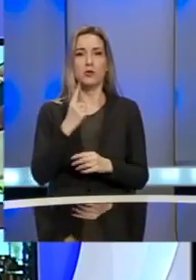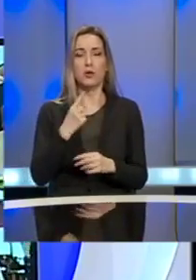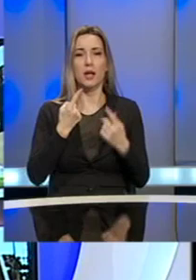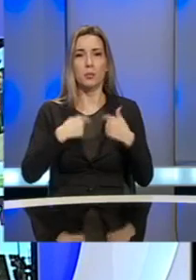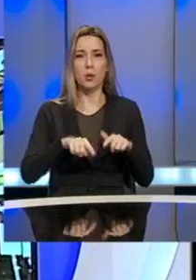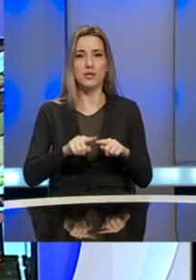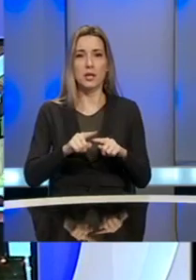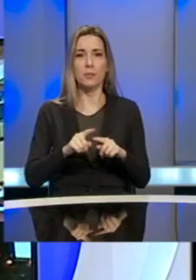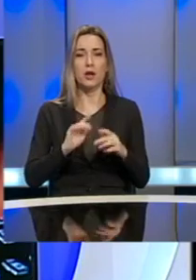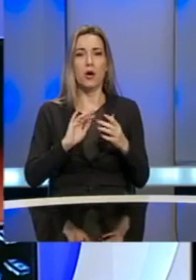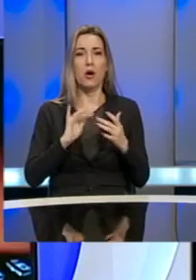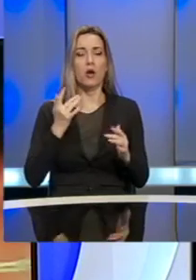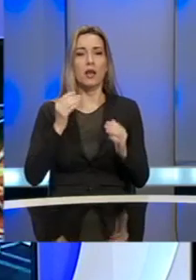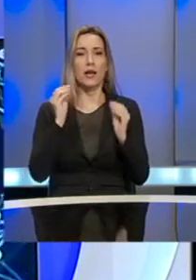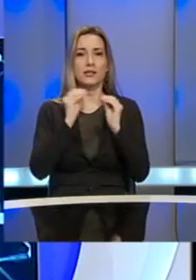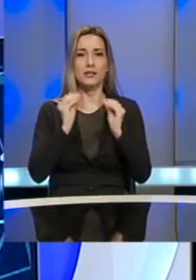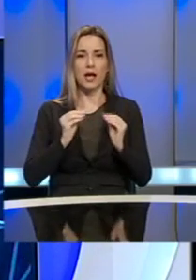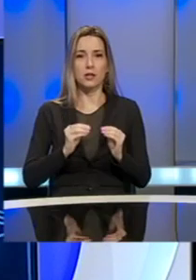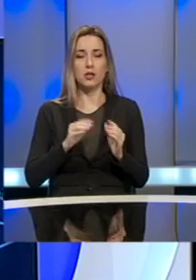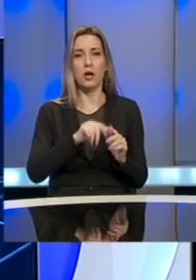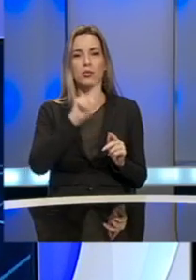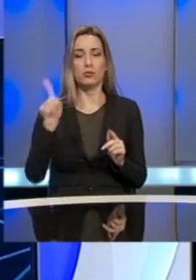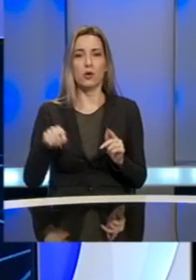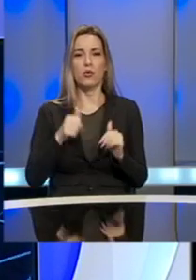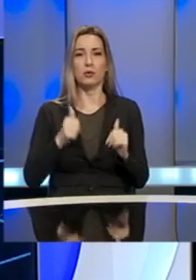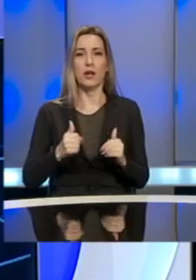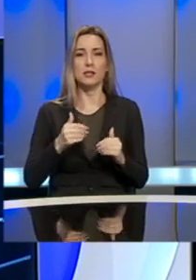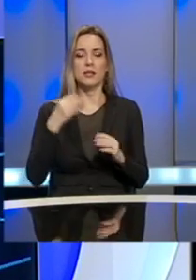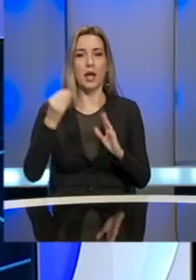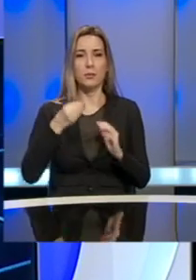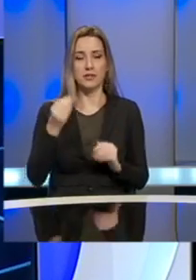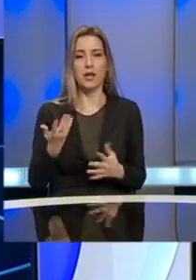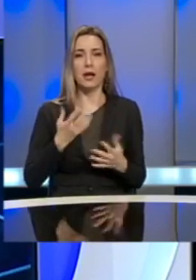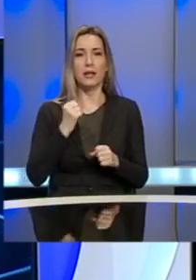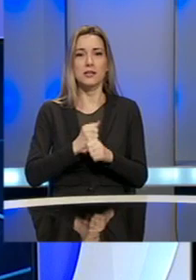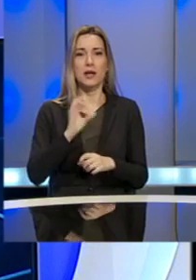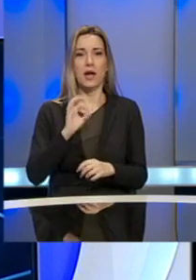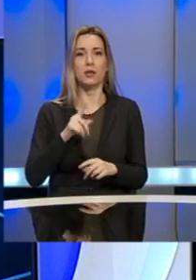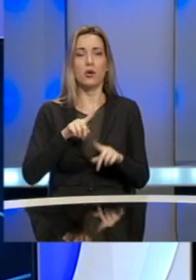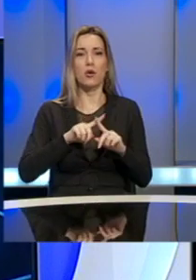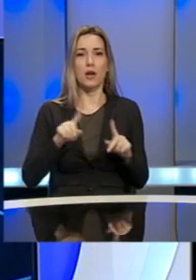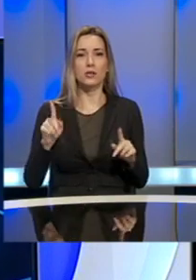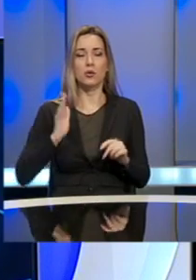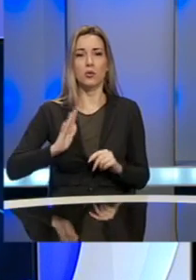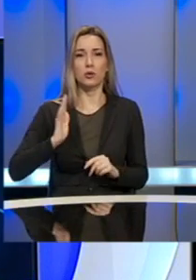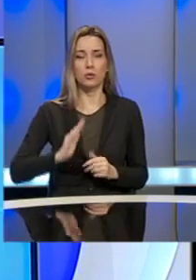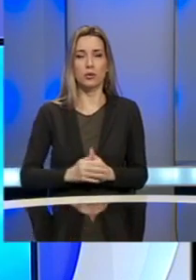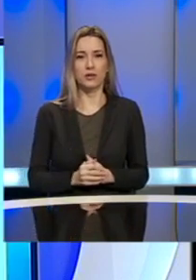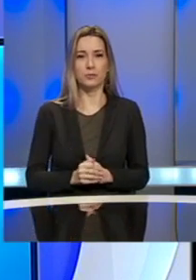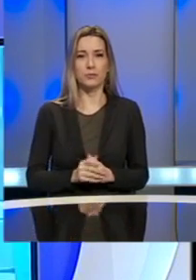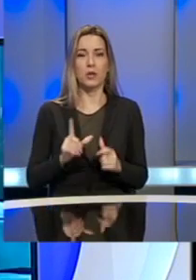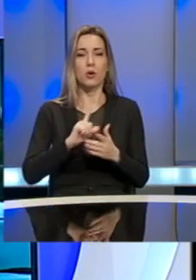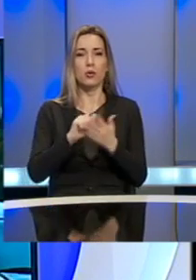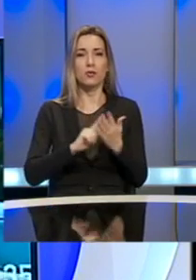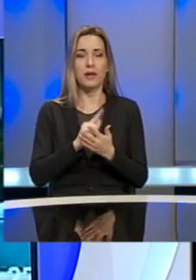poseban online sadržaj u toku današnje emisije kada se radi o razonodi i kulturi u